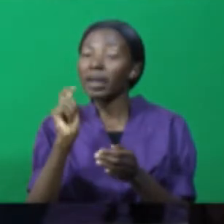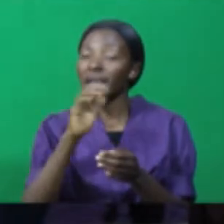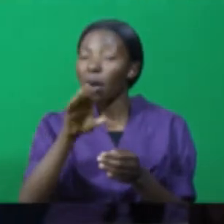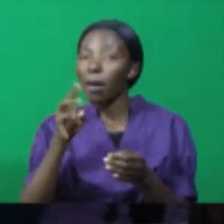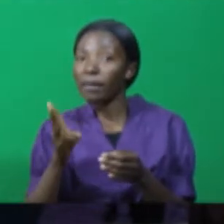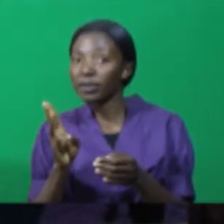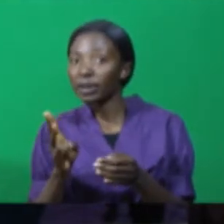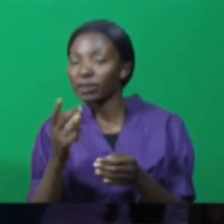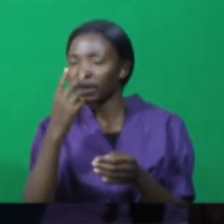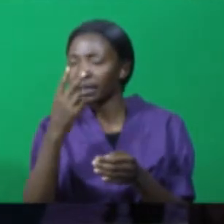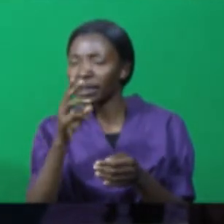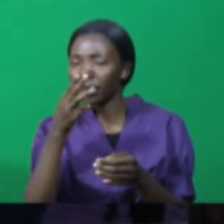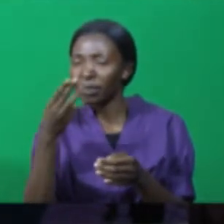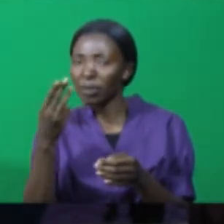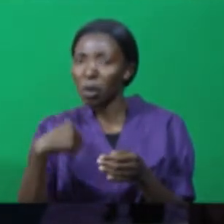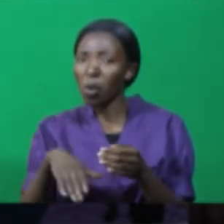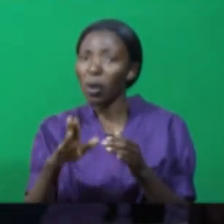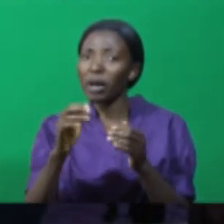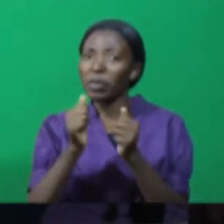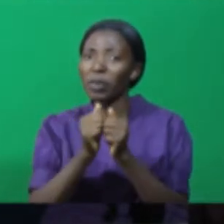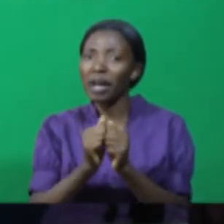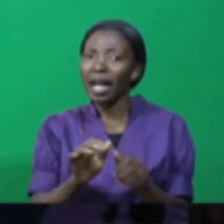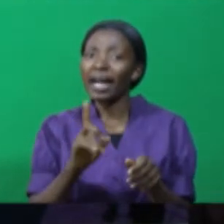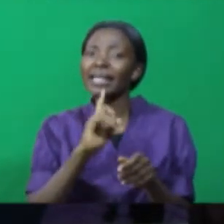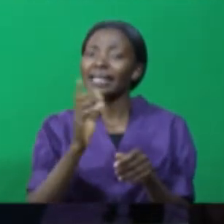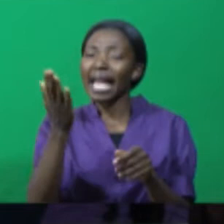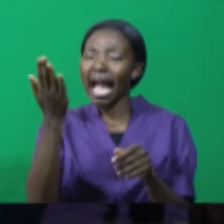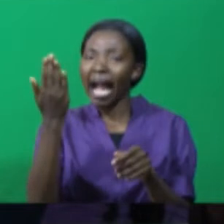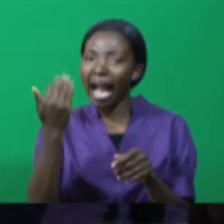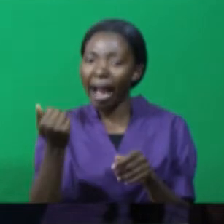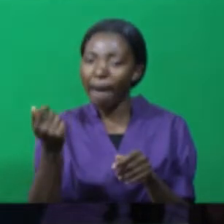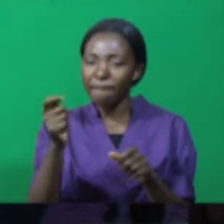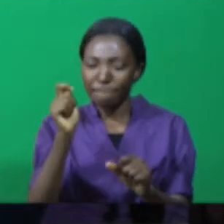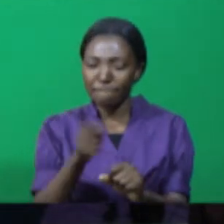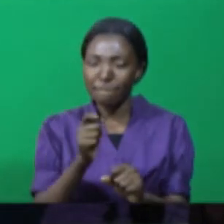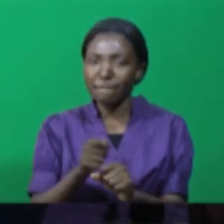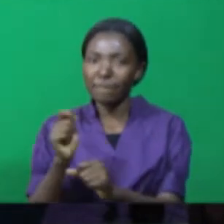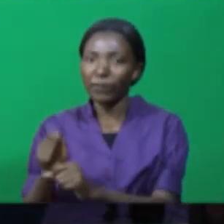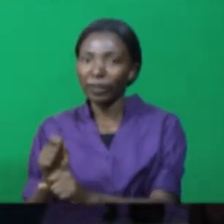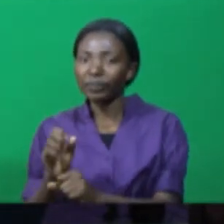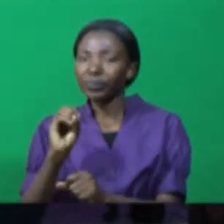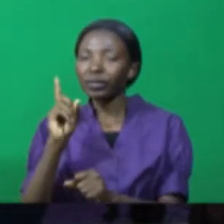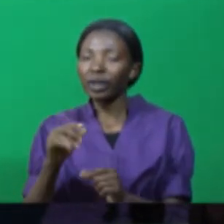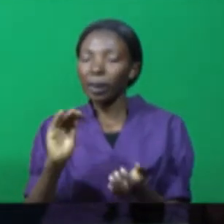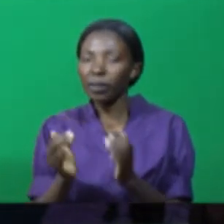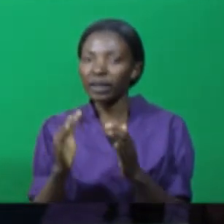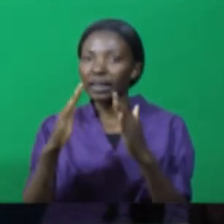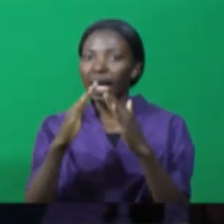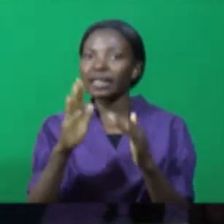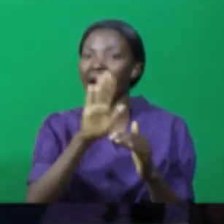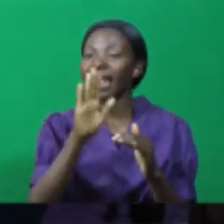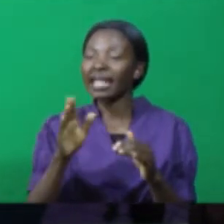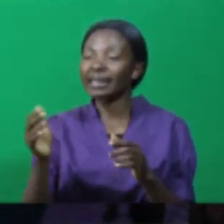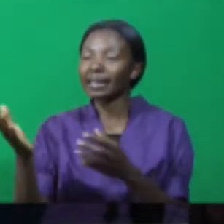Chero vanonamata unoona vachienda kunganga kunoti iuye kuzorovera hoko pamusha, kupinga musha. Kupinga musha. Kuti achengetedzwe. Vamwe vanonotora